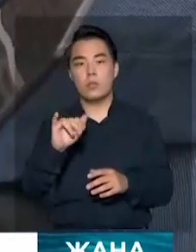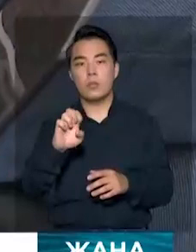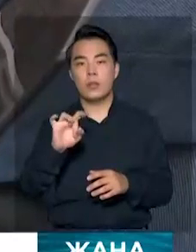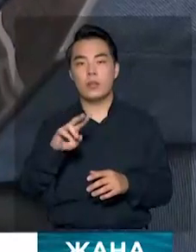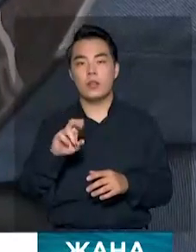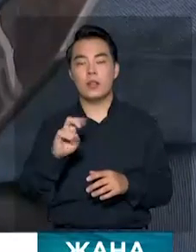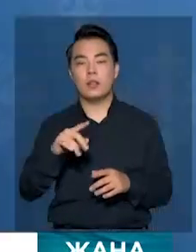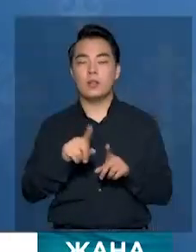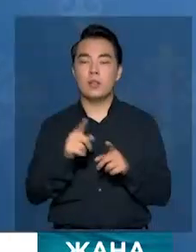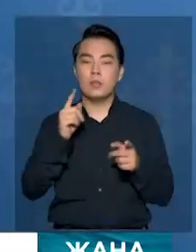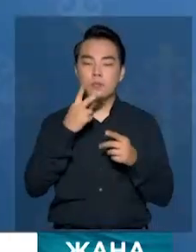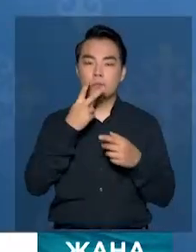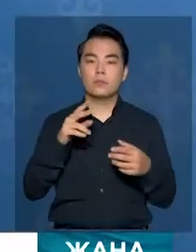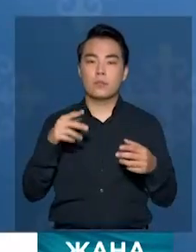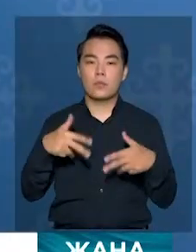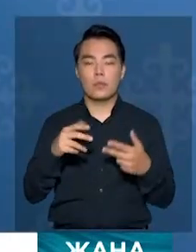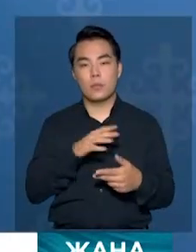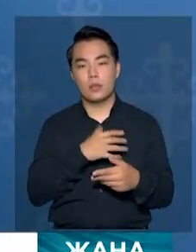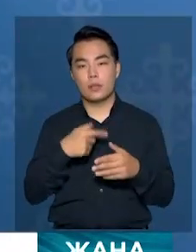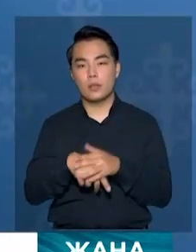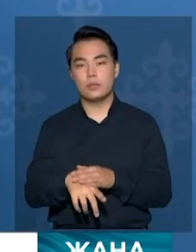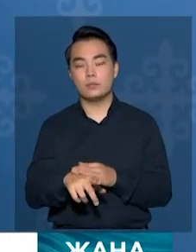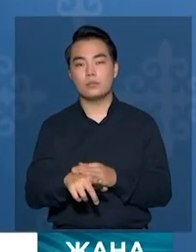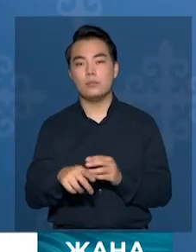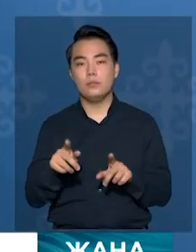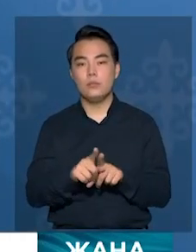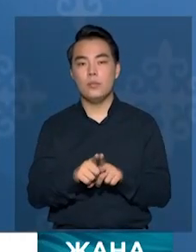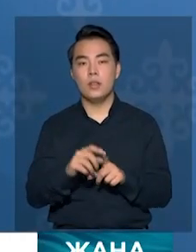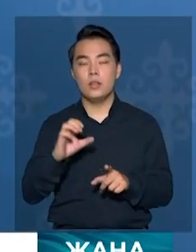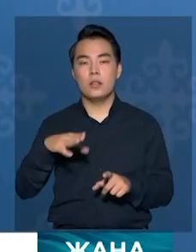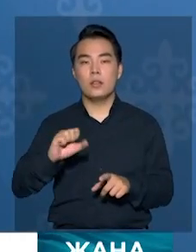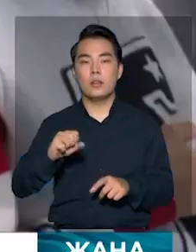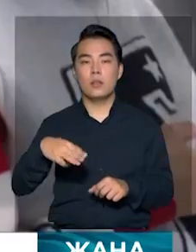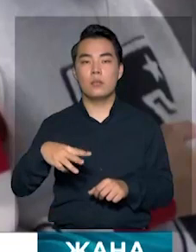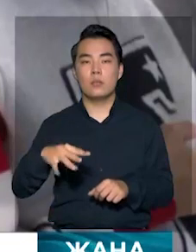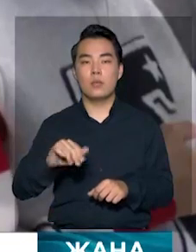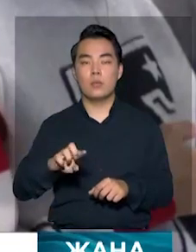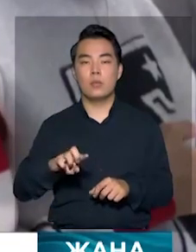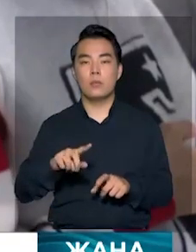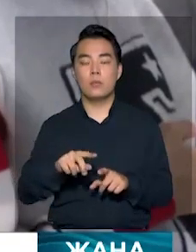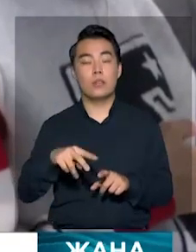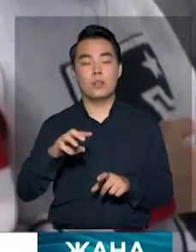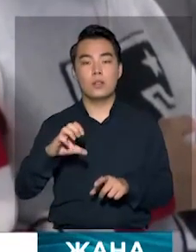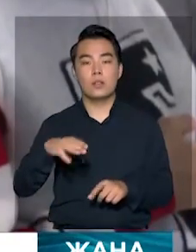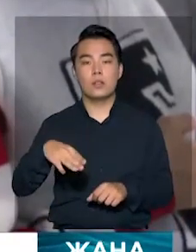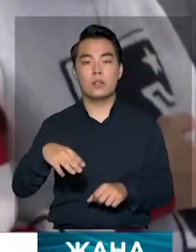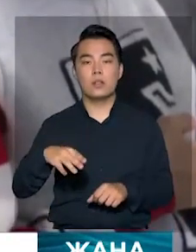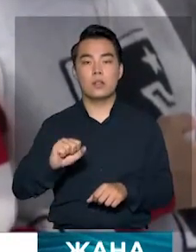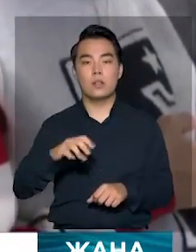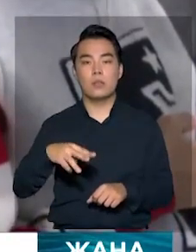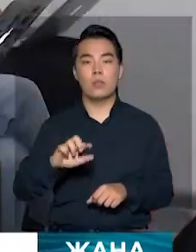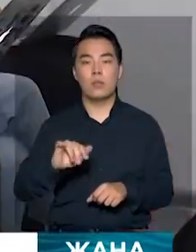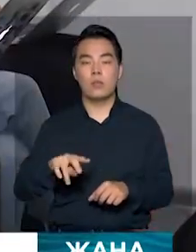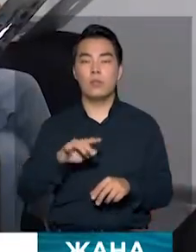байланыста отыр деді. Еске салайық, кеше Стамбул орталығындағы жаяу жүргіншілер көшесінде жарылыс болды.